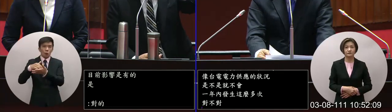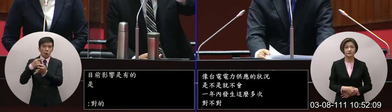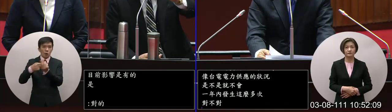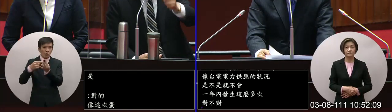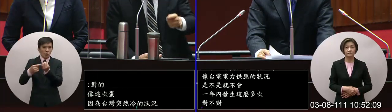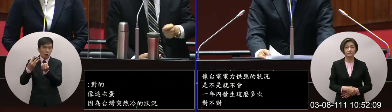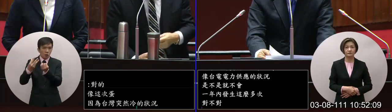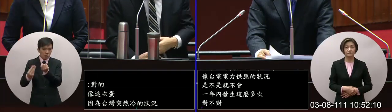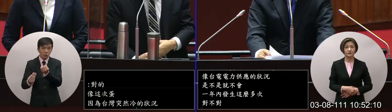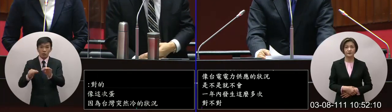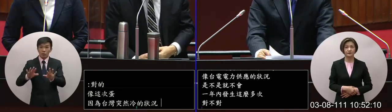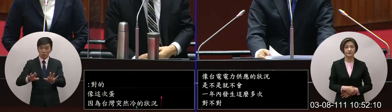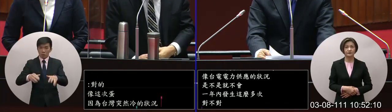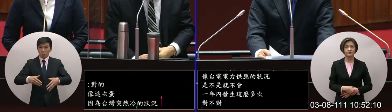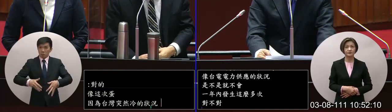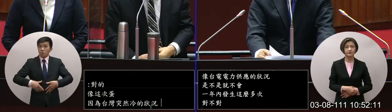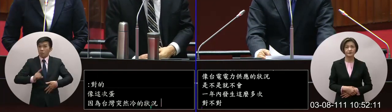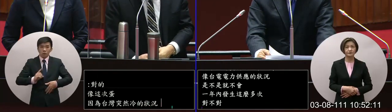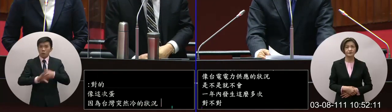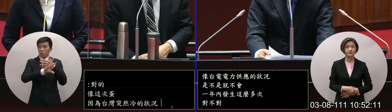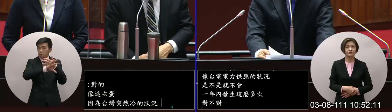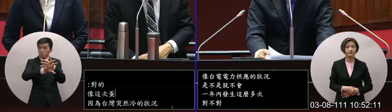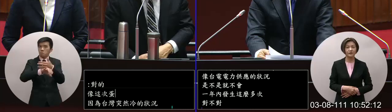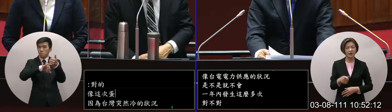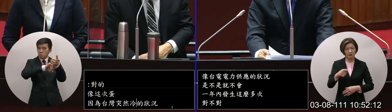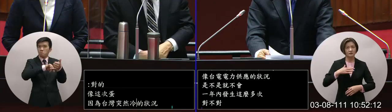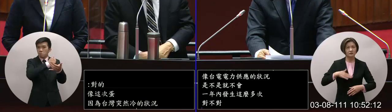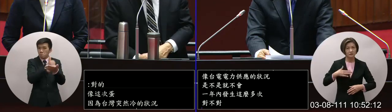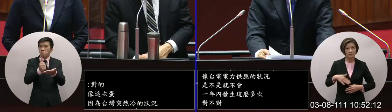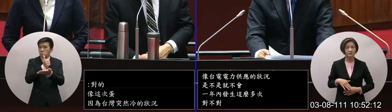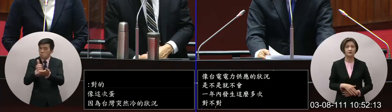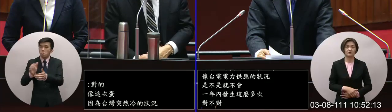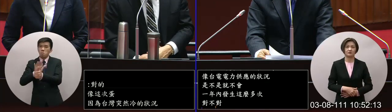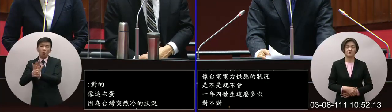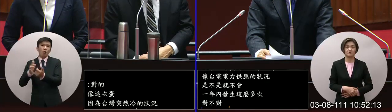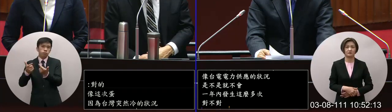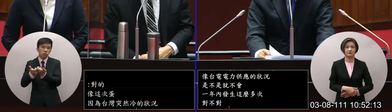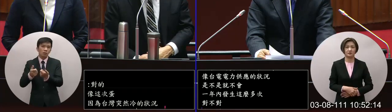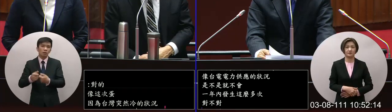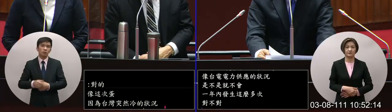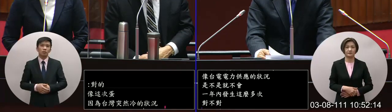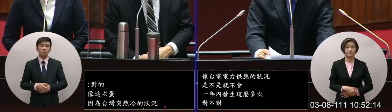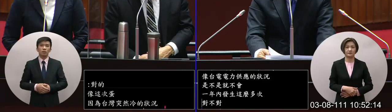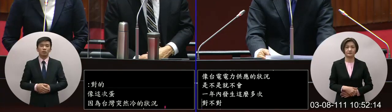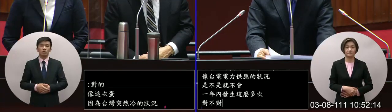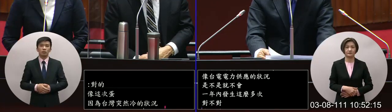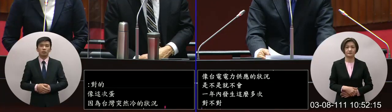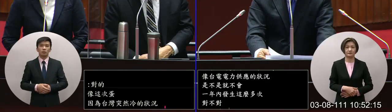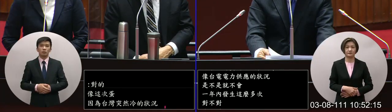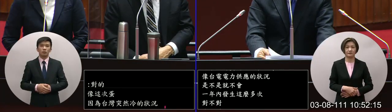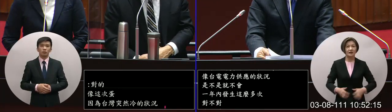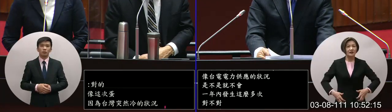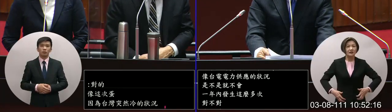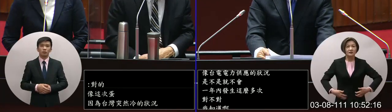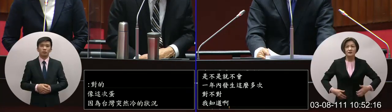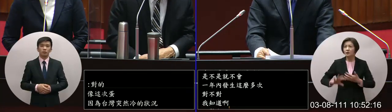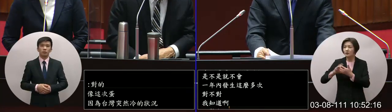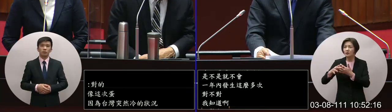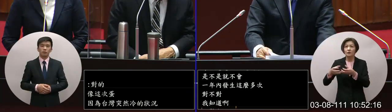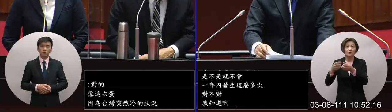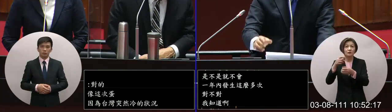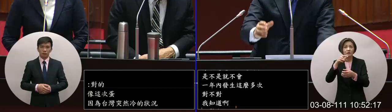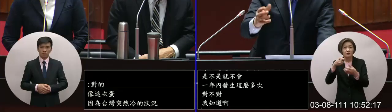所以我们也紧急进口鸡蛋以应需要。 你紧急进口，那事前